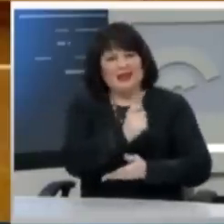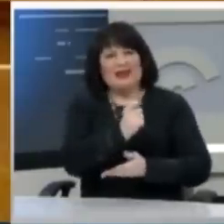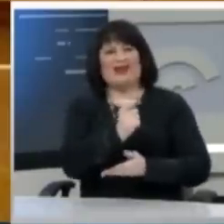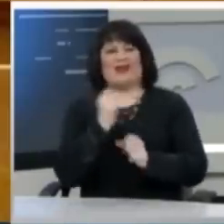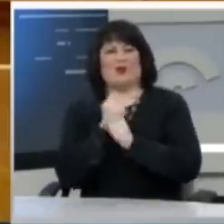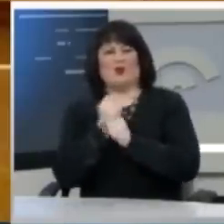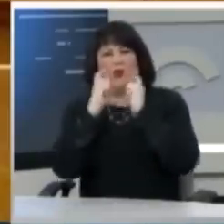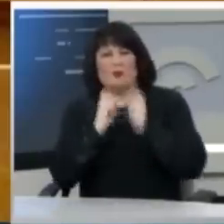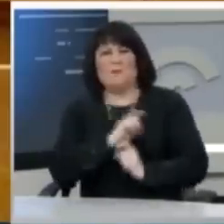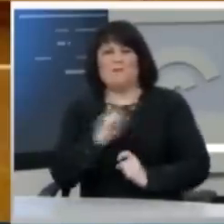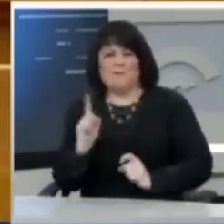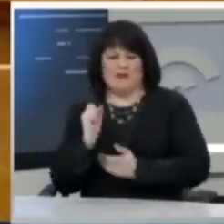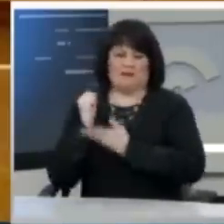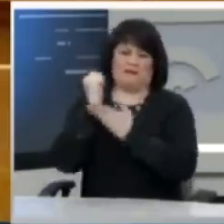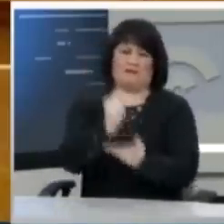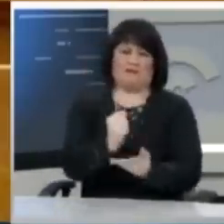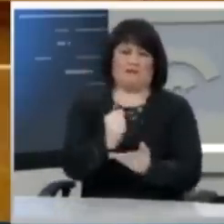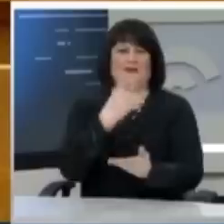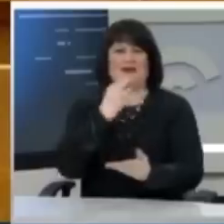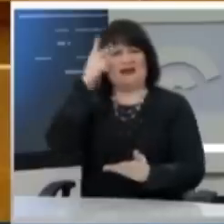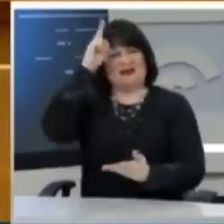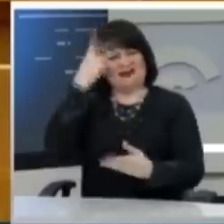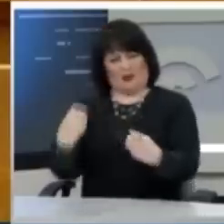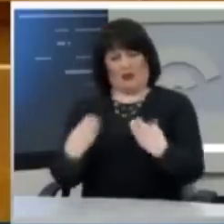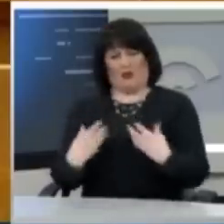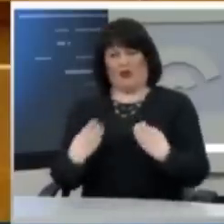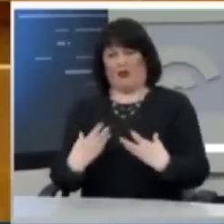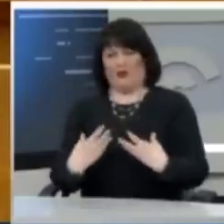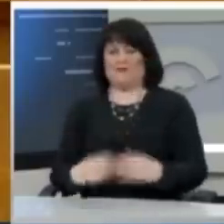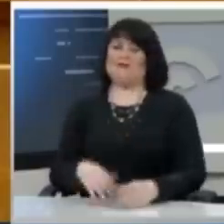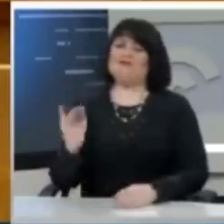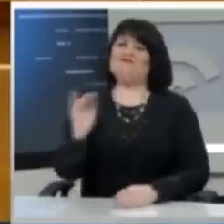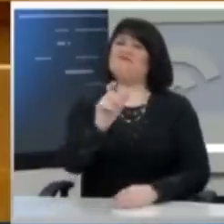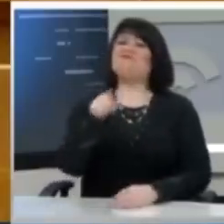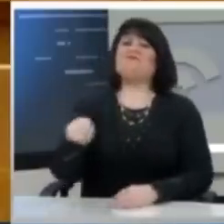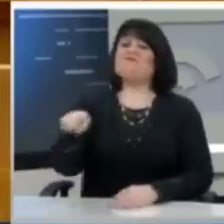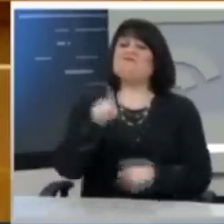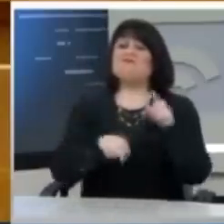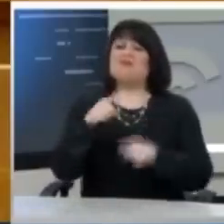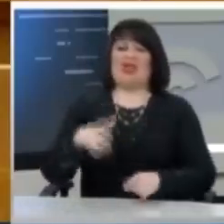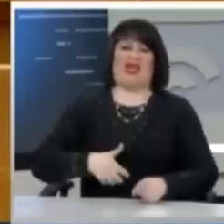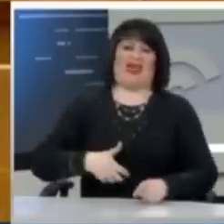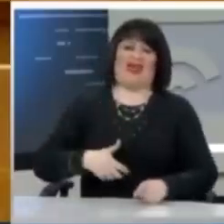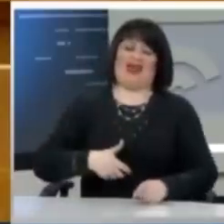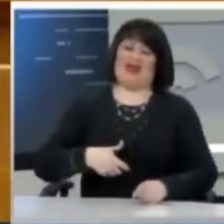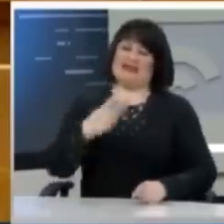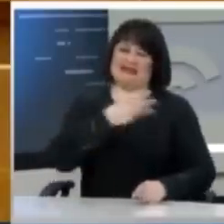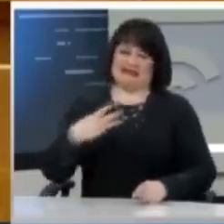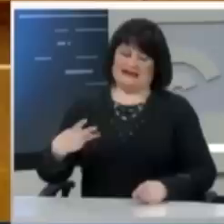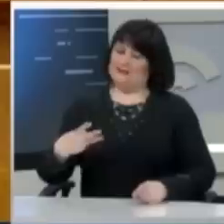έργα. Τόσο χουβαρντάδες είναι. Και αυτό αφορά και εσάς που γελάτε, κάποιους εδώ μέσα από το